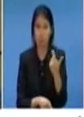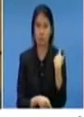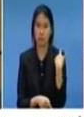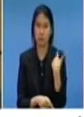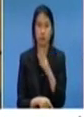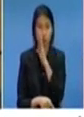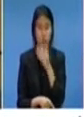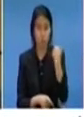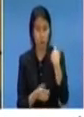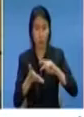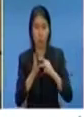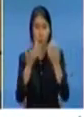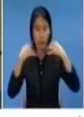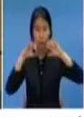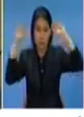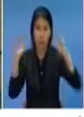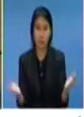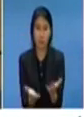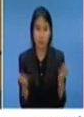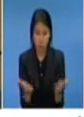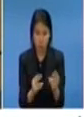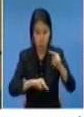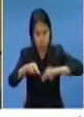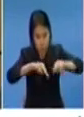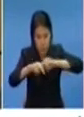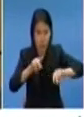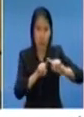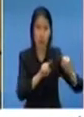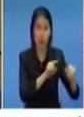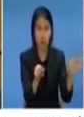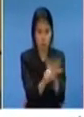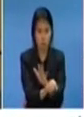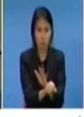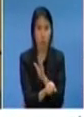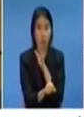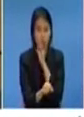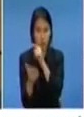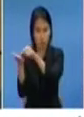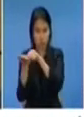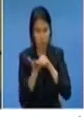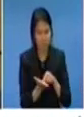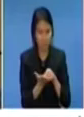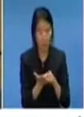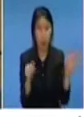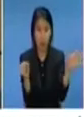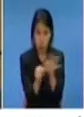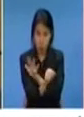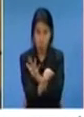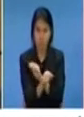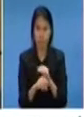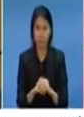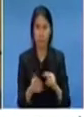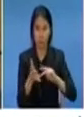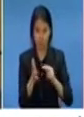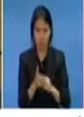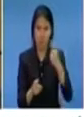นแล้วก็ในเรื่องของการควบคุมกำกับทั้งหลายทั้งปวงถ้าหากว่ามีการเสนอให้ครบทั้งระบบดิฉันข